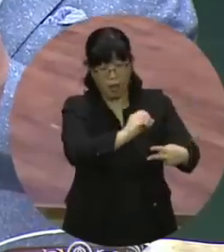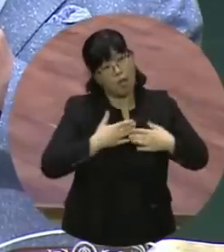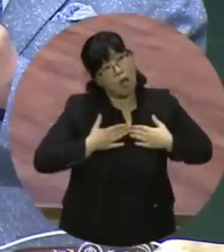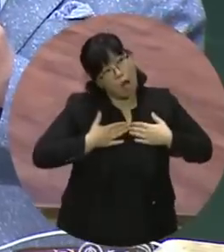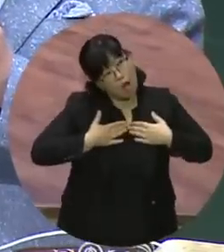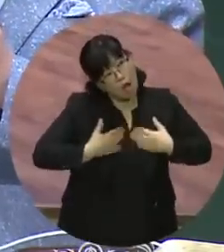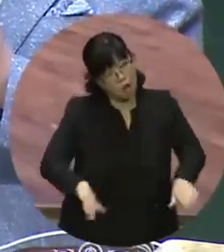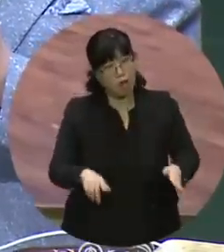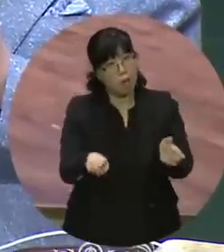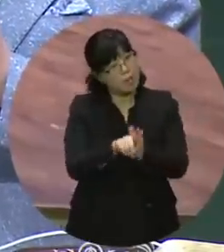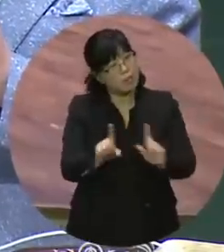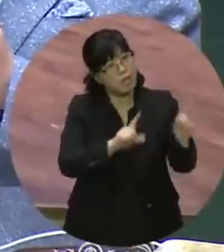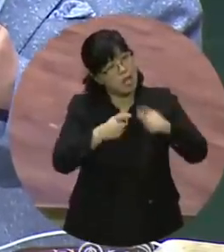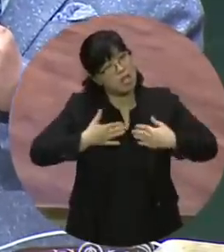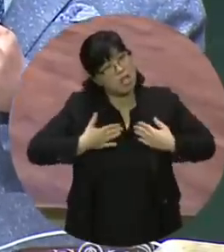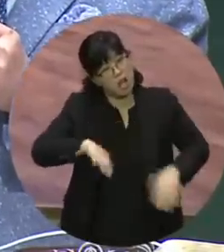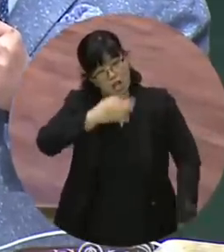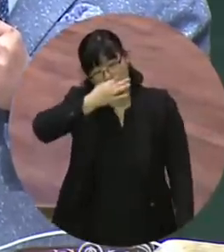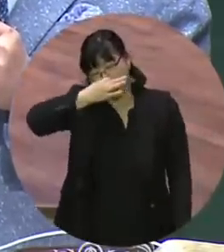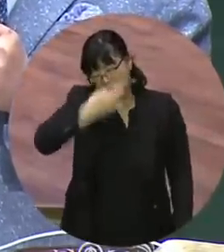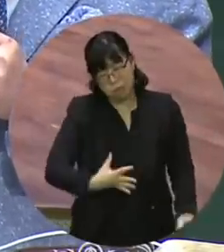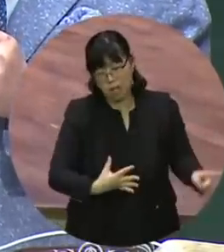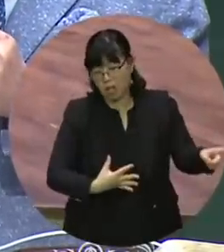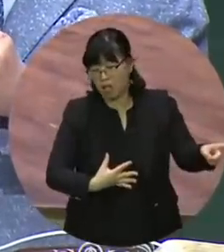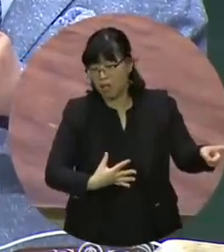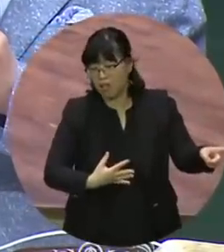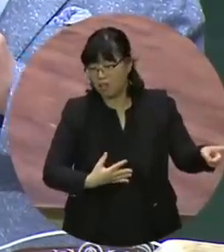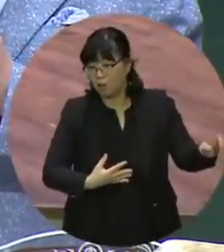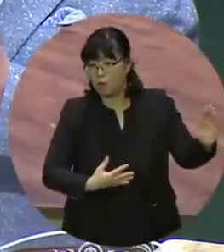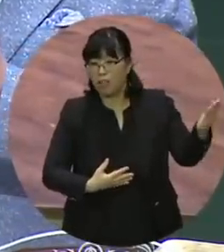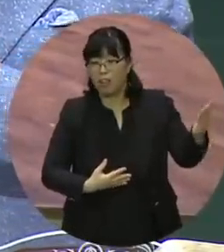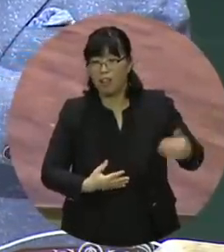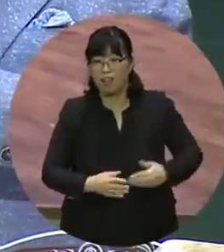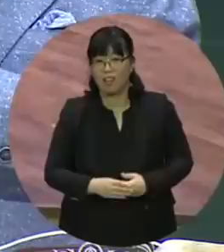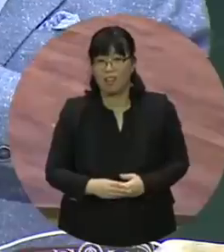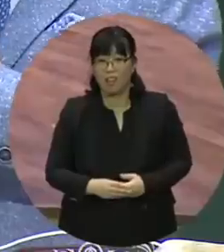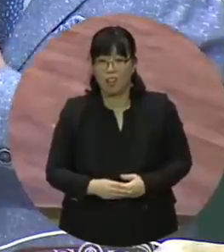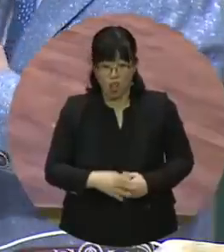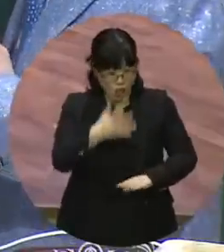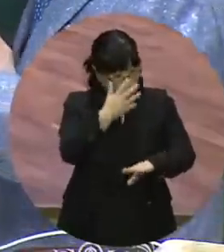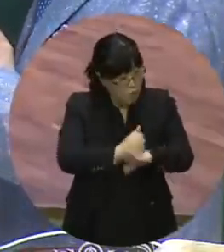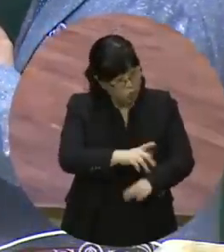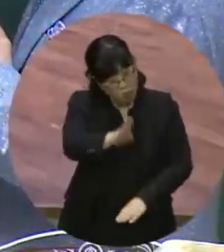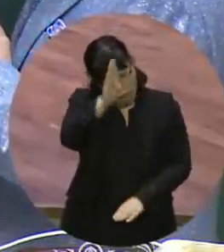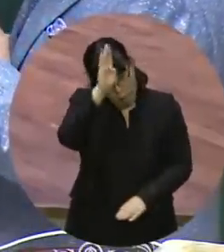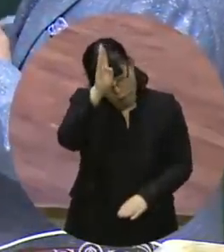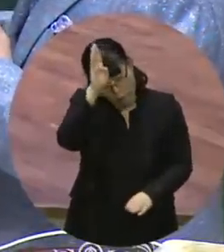병들어. 억지로 어쩔 수 없이 하다 보여 하기 싫은 거 하다 보여 병들지.